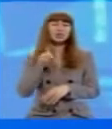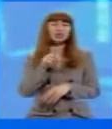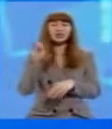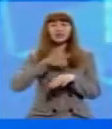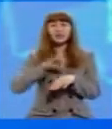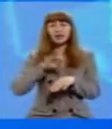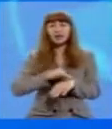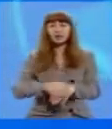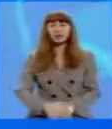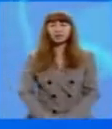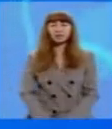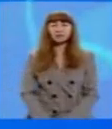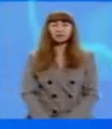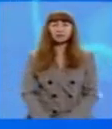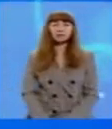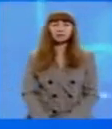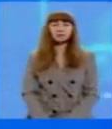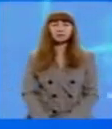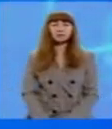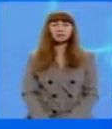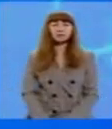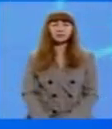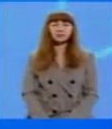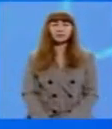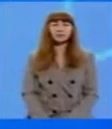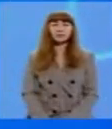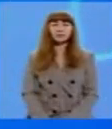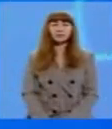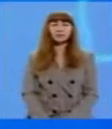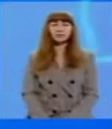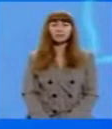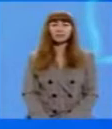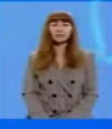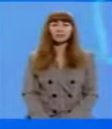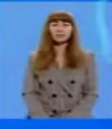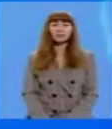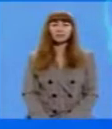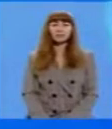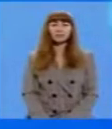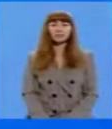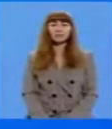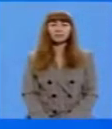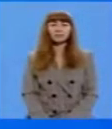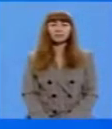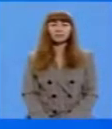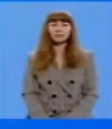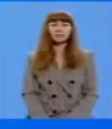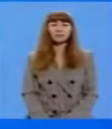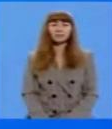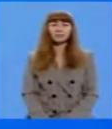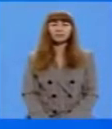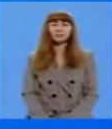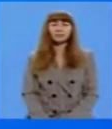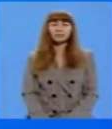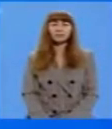COVID-19-ды жұқтырғандар саны 21 мыңнан асып жығылған. 13 мыңнан аса адам жазылып шыққан. Ал симптомсыз науқастардың ресми саны